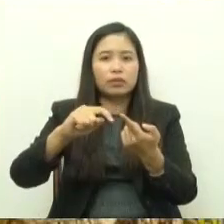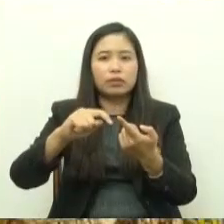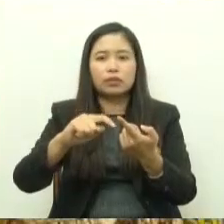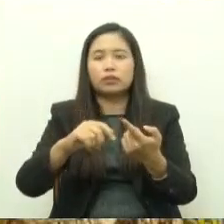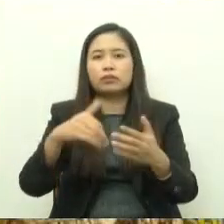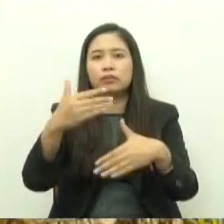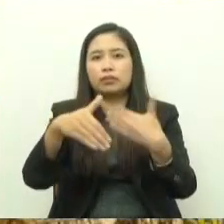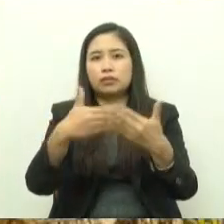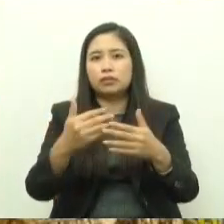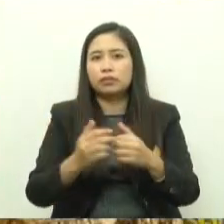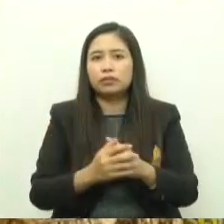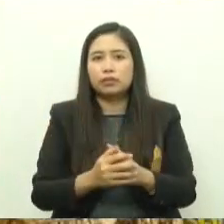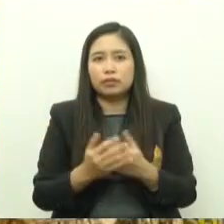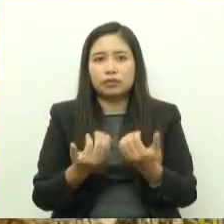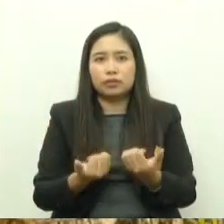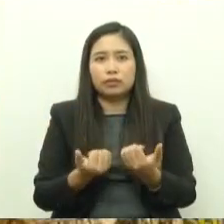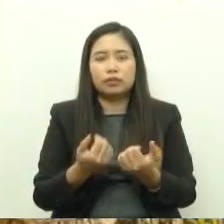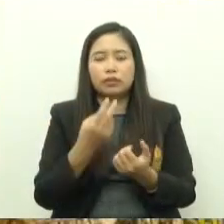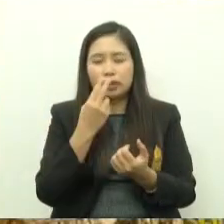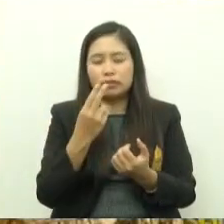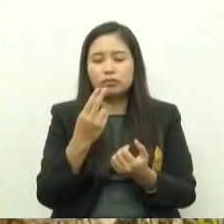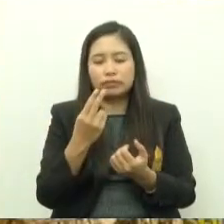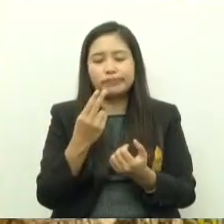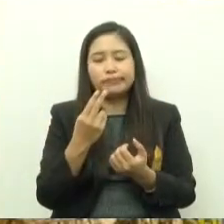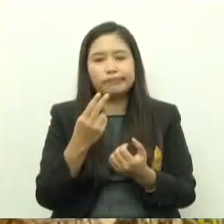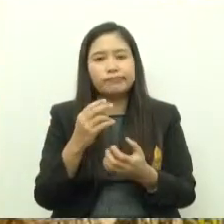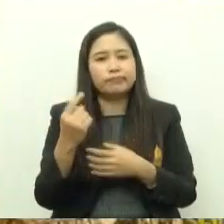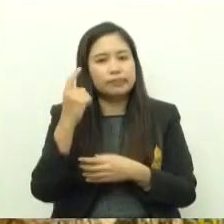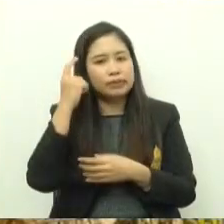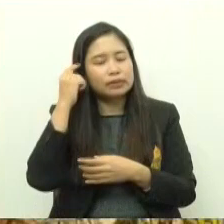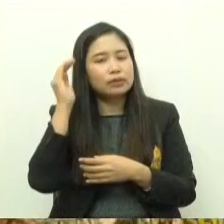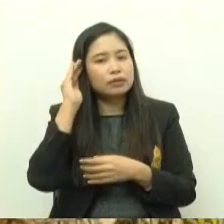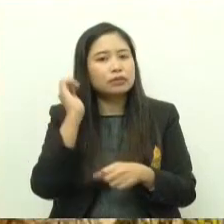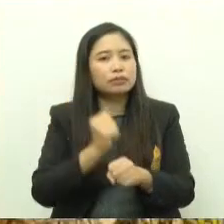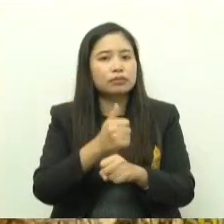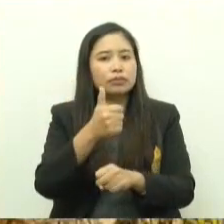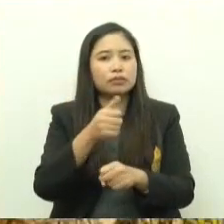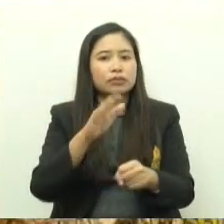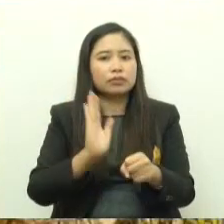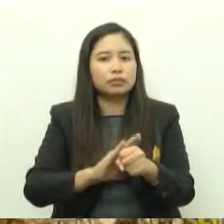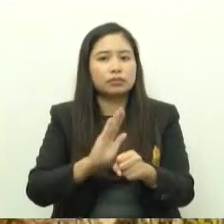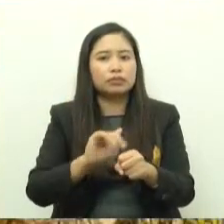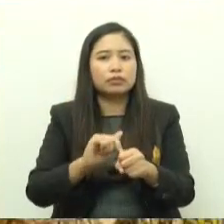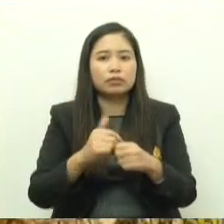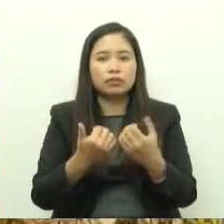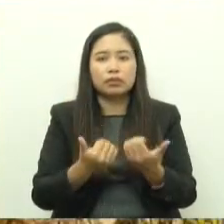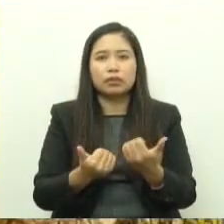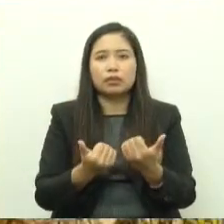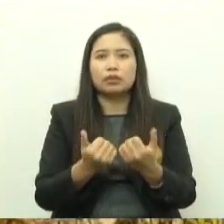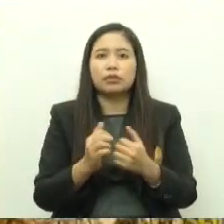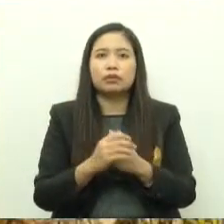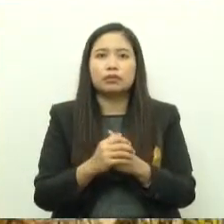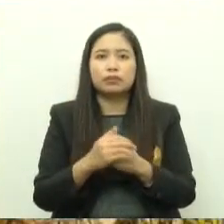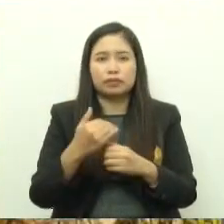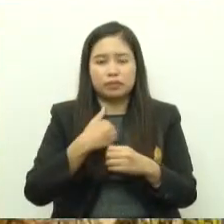ในวันข้างหน้าอันนี้คือผมคิดว่าคุ้มค่าแต่ประเด็นที่จะฝากกับปเขตทั้งหลายว่าวันนี้มี